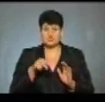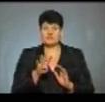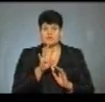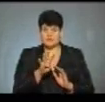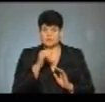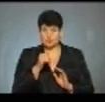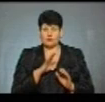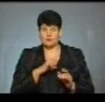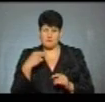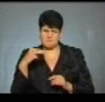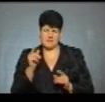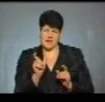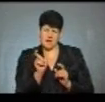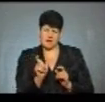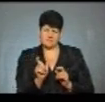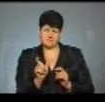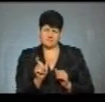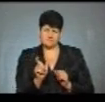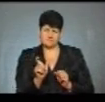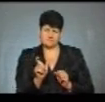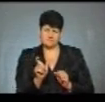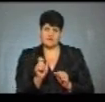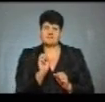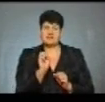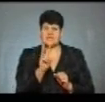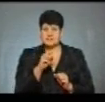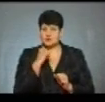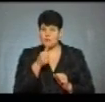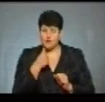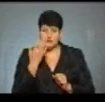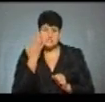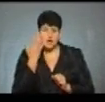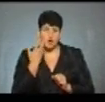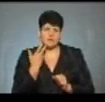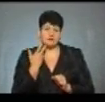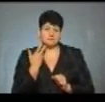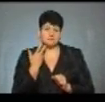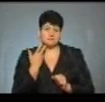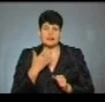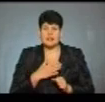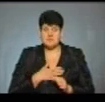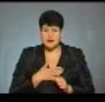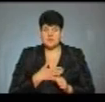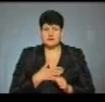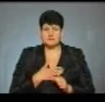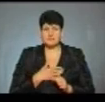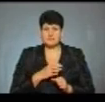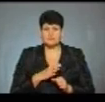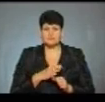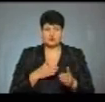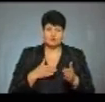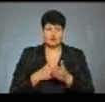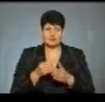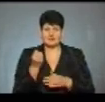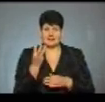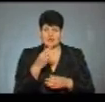2004-го там ще був перерив один. В 2013 році, коли для мене стало до 2013